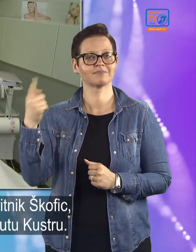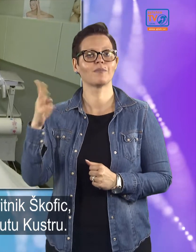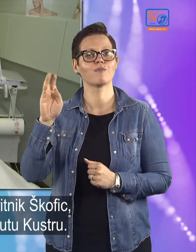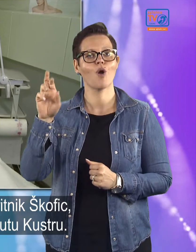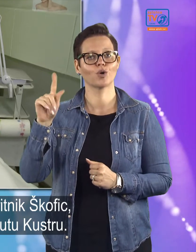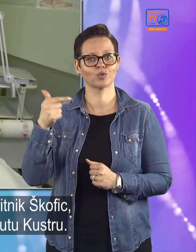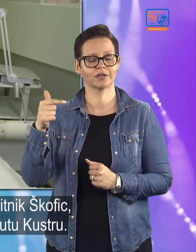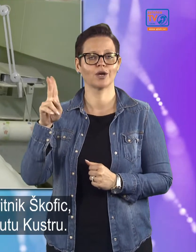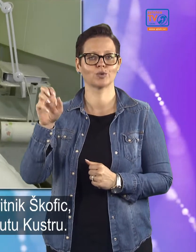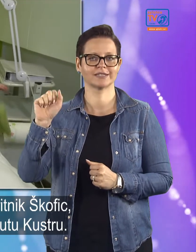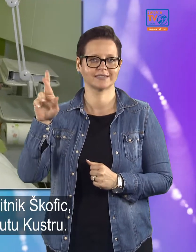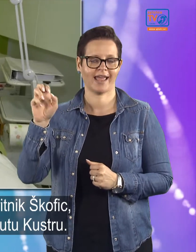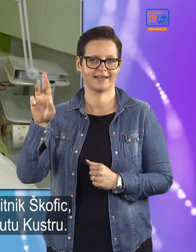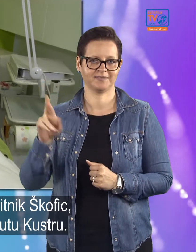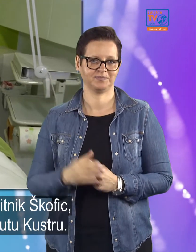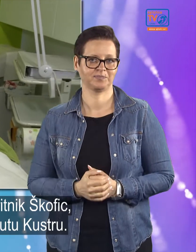Kustru.